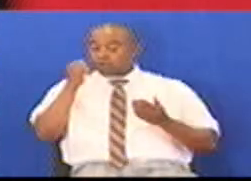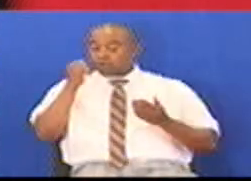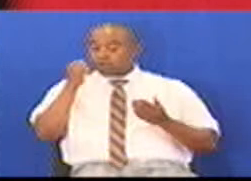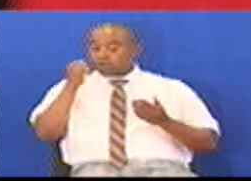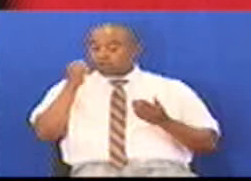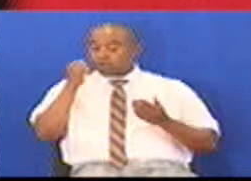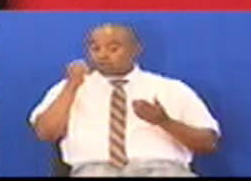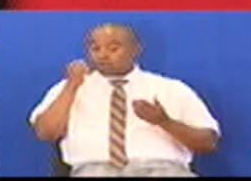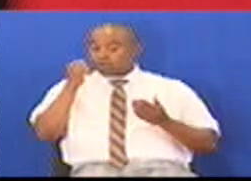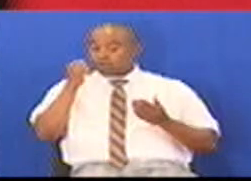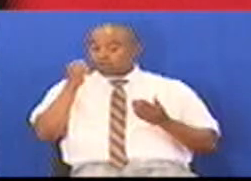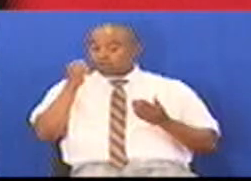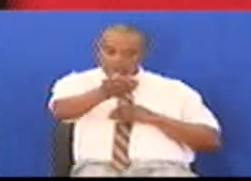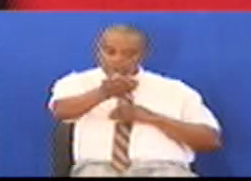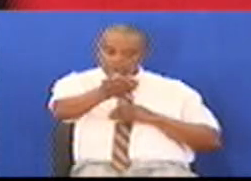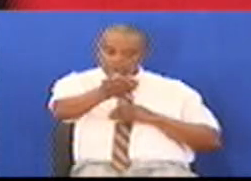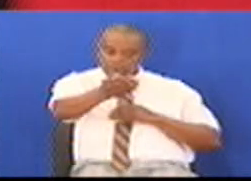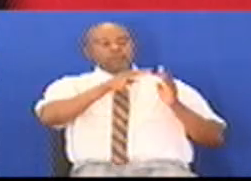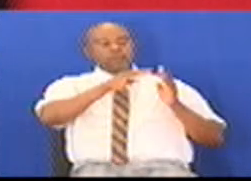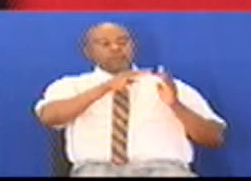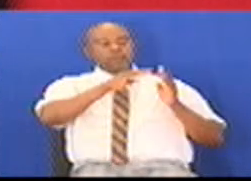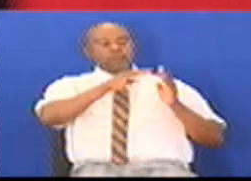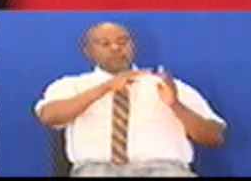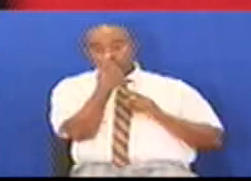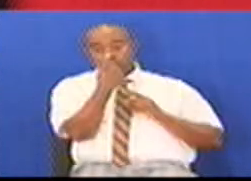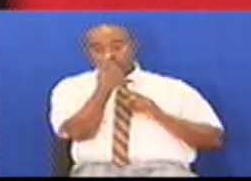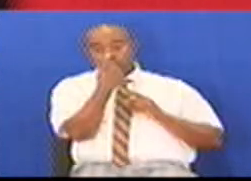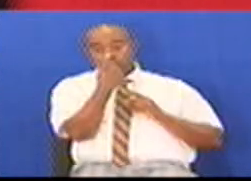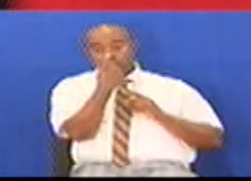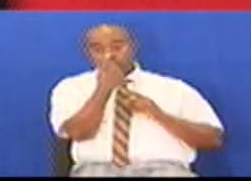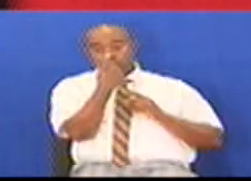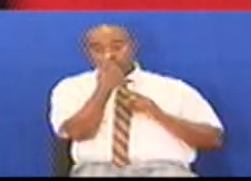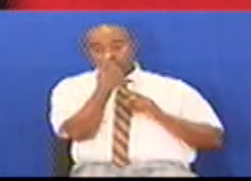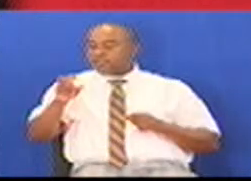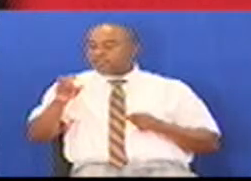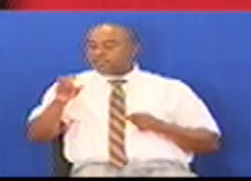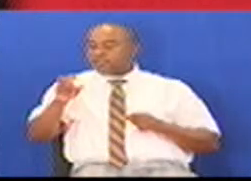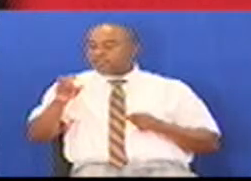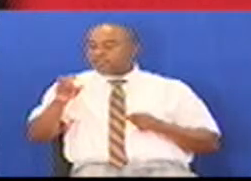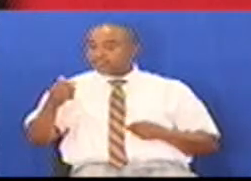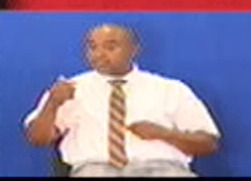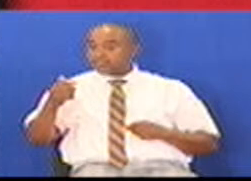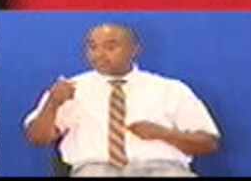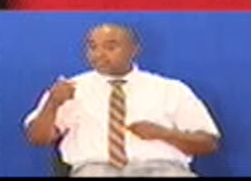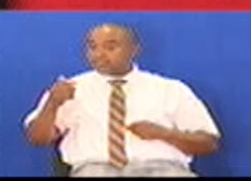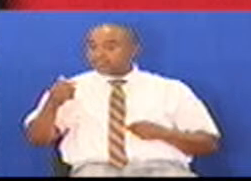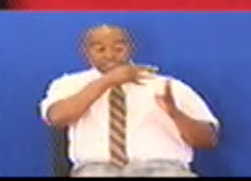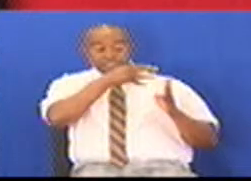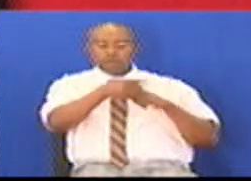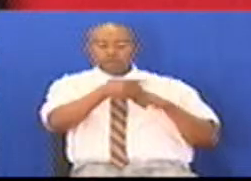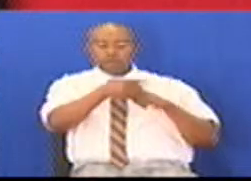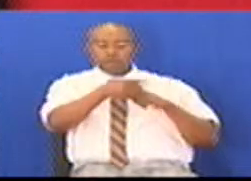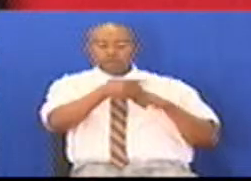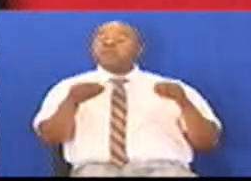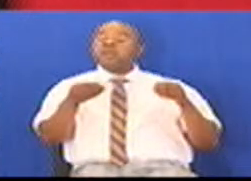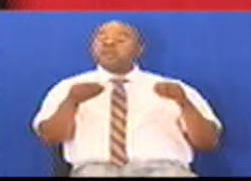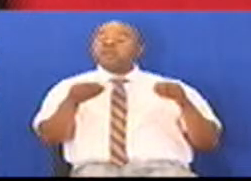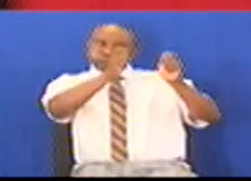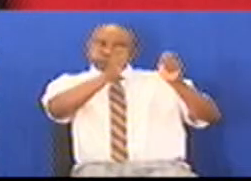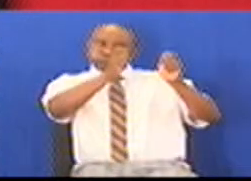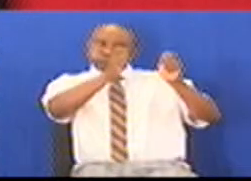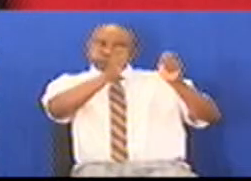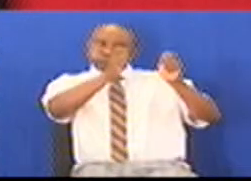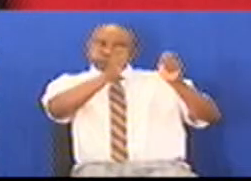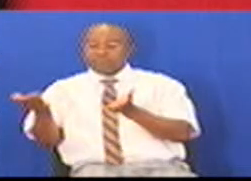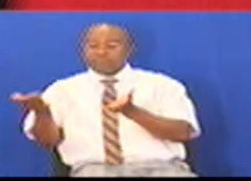kufanya marejeo ya jedwali la kwanza la kodi ya mapato kwa sababu kwanza jedwali hilo limekuwa la muda mrefu bila kufanywa marekebisho na upangaji